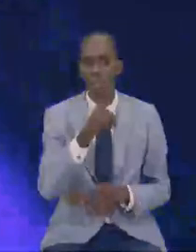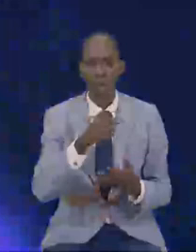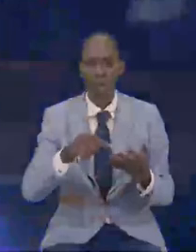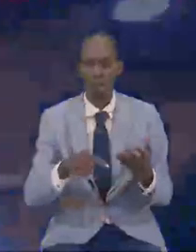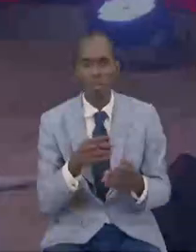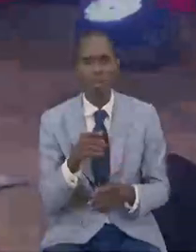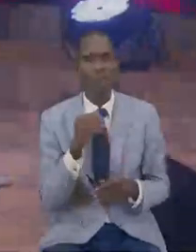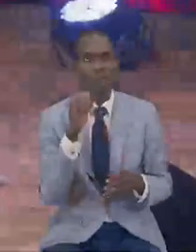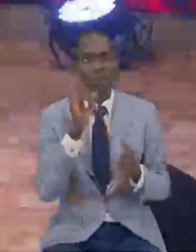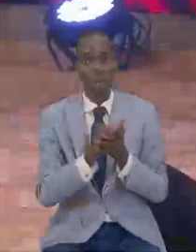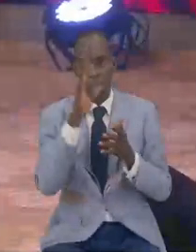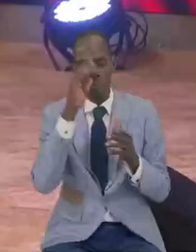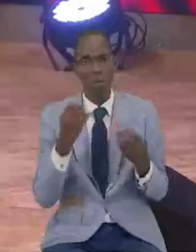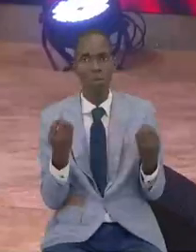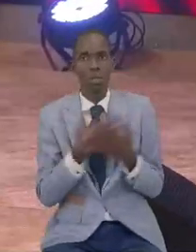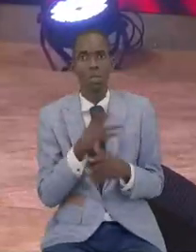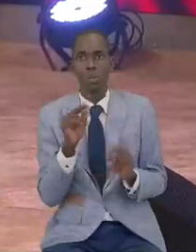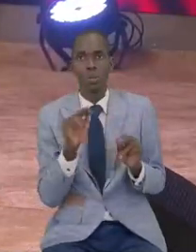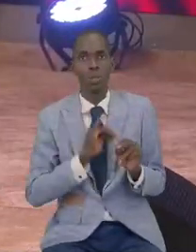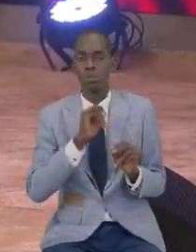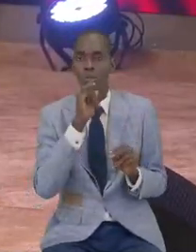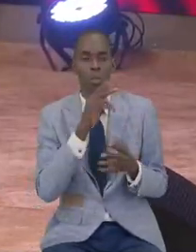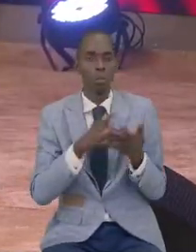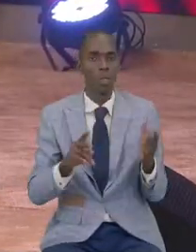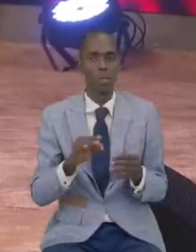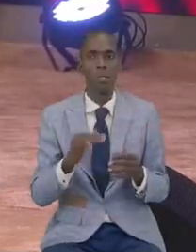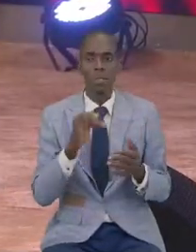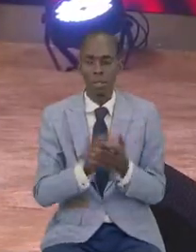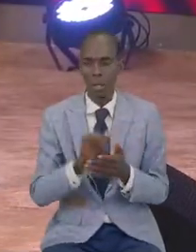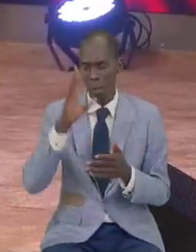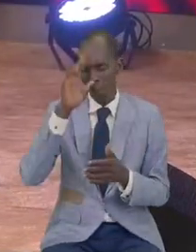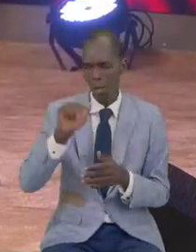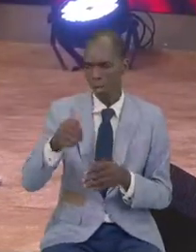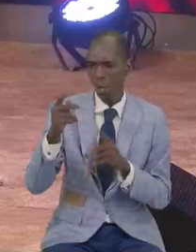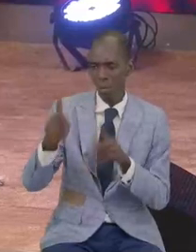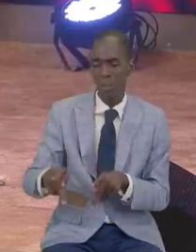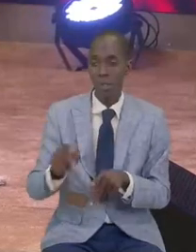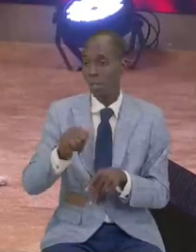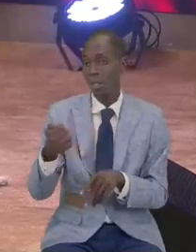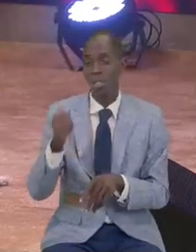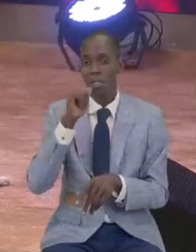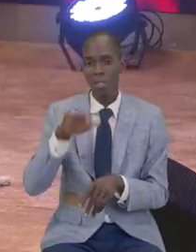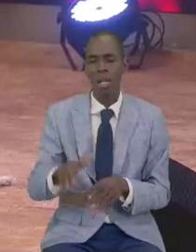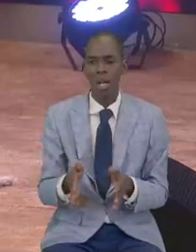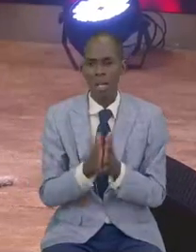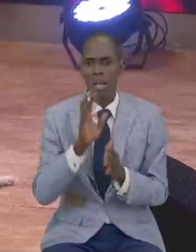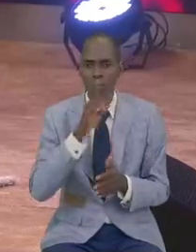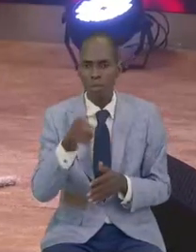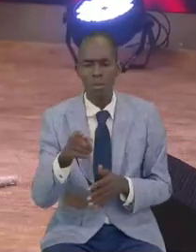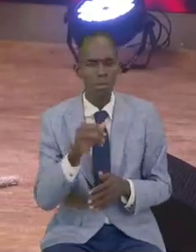que tu es l'un d'eux? Non, je ne suis pas un. Hein? Une autre lui a posé la question, mais il était très timide. Maintenant, Christ est